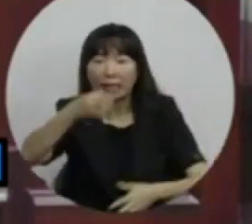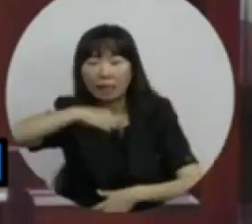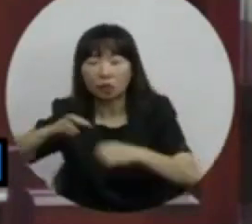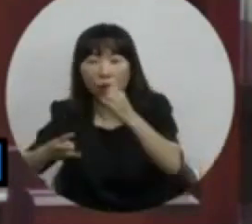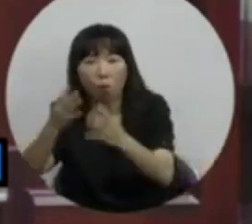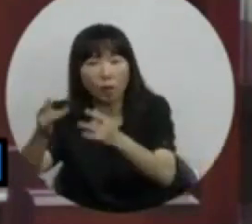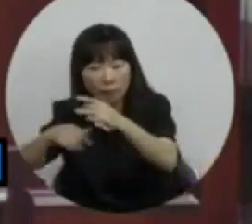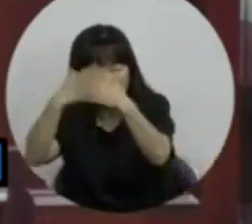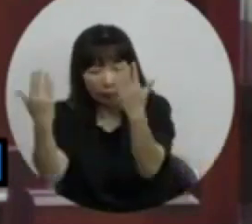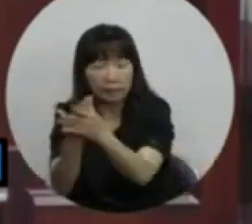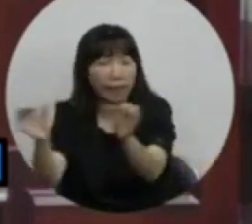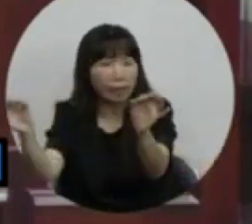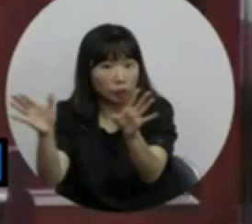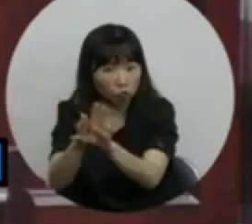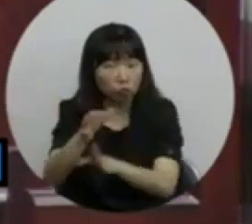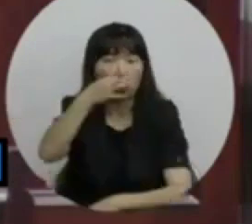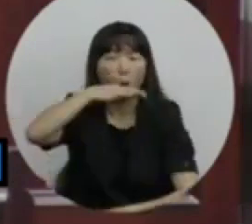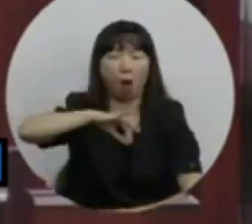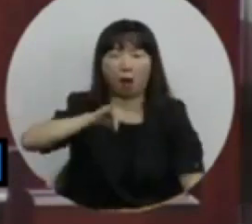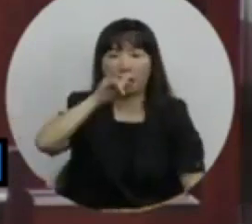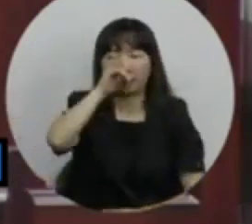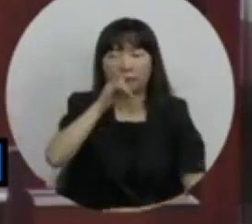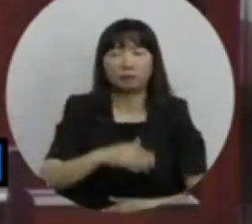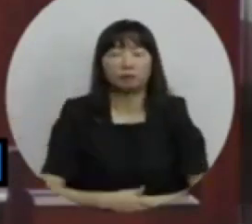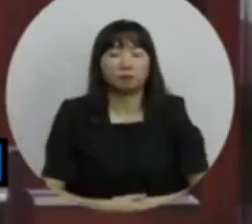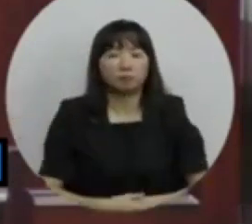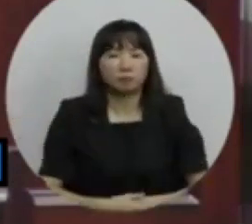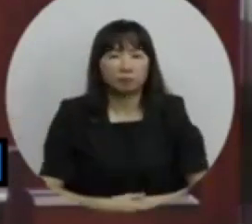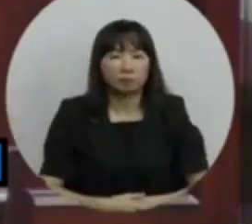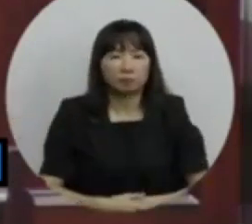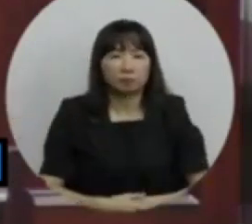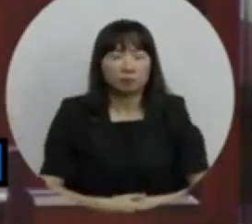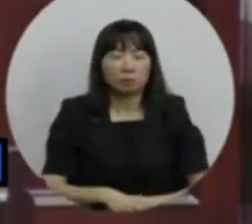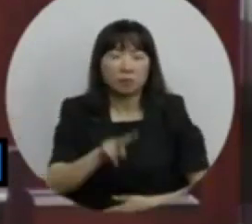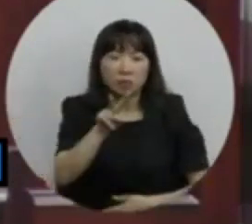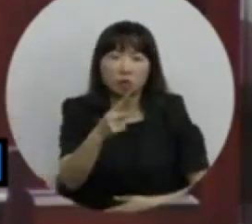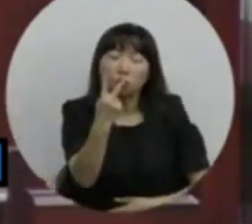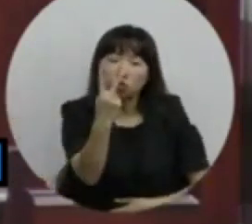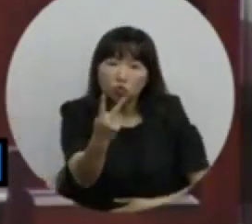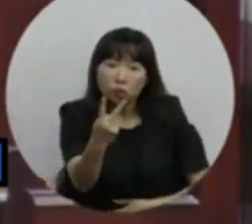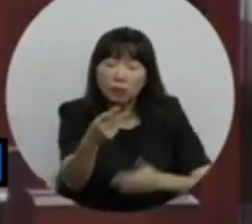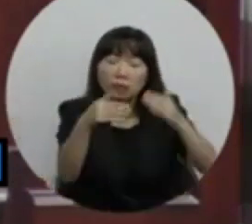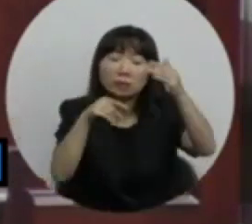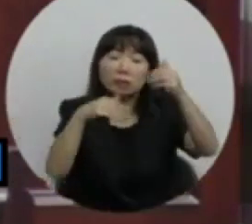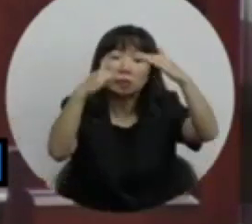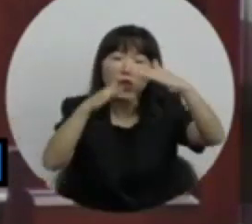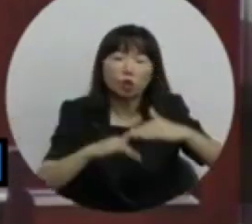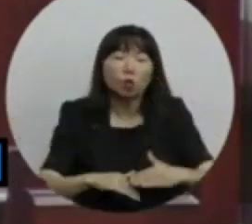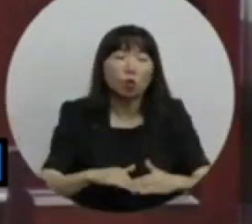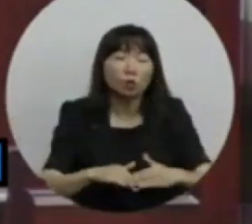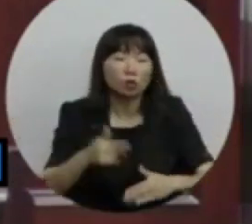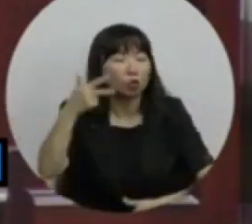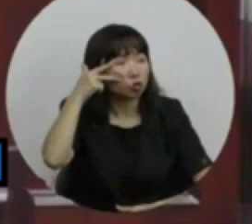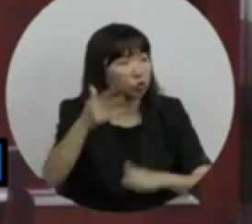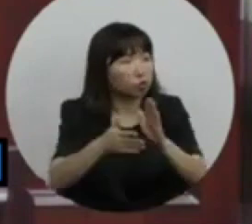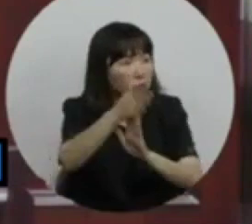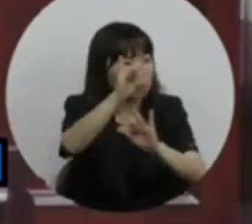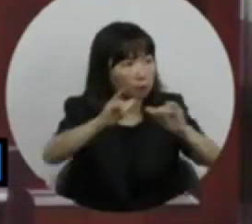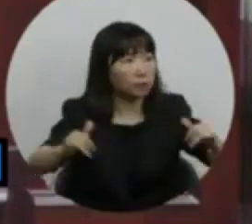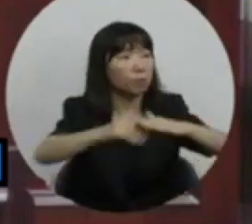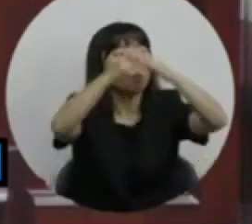계획을 백지화하는 성과도 거두었습니다. 이 두 가지 사례에서 우리 여주 시민